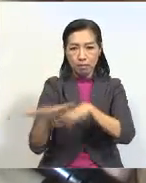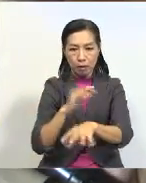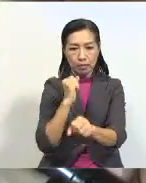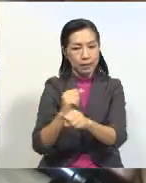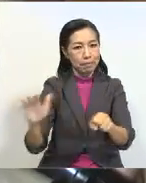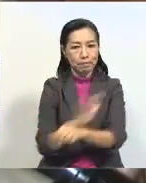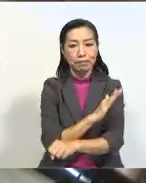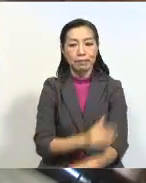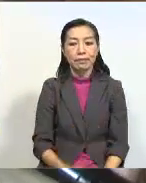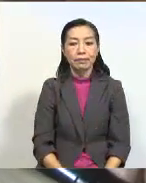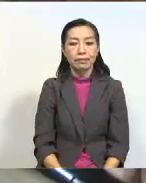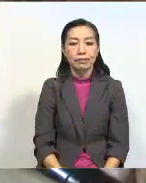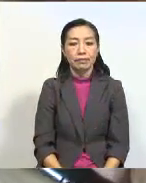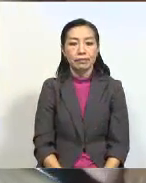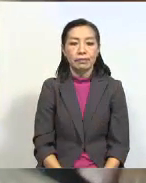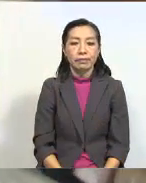านี้ค่ะ